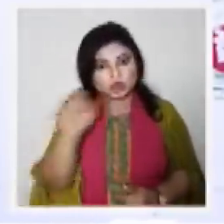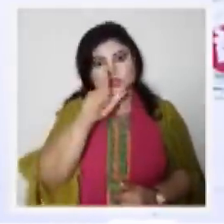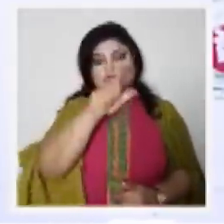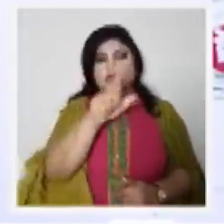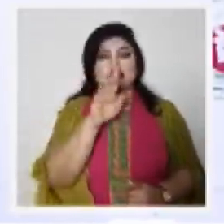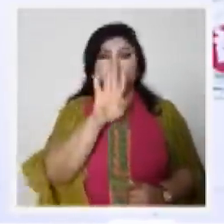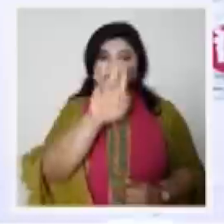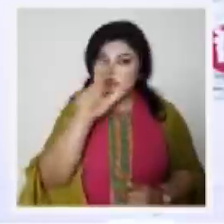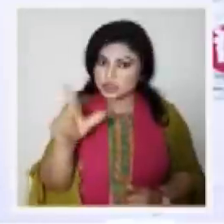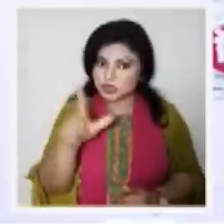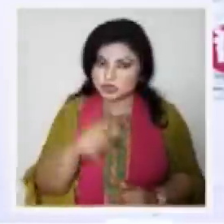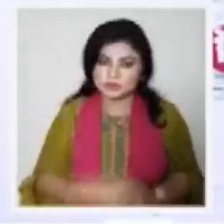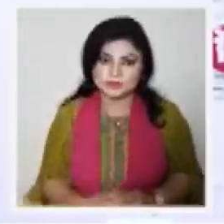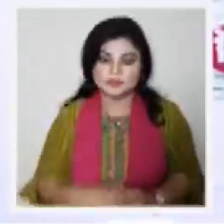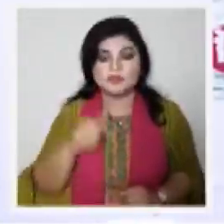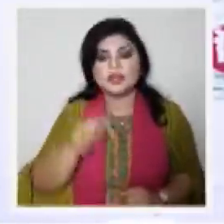24 ঘন্টায় শনাক্ত হয়েছেন